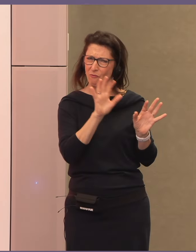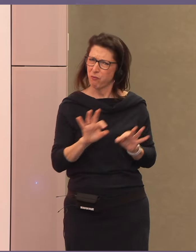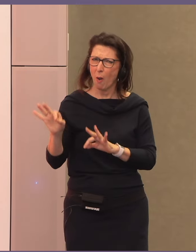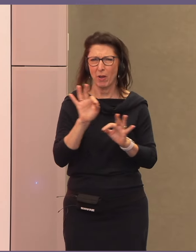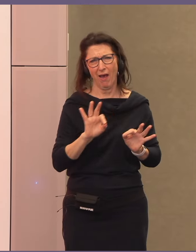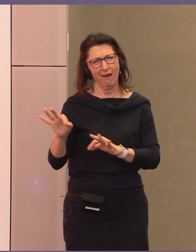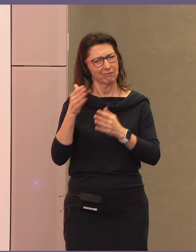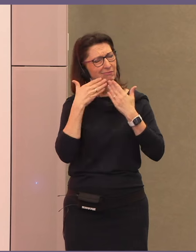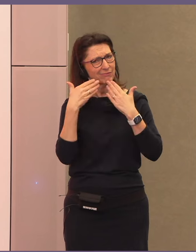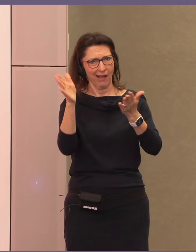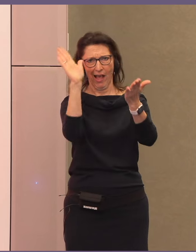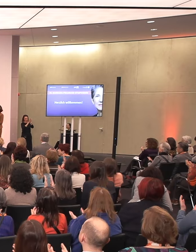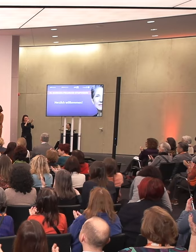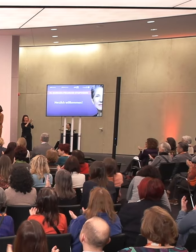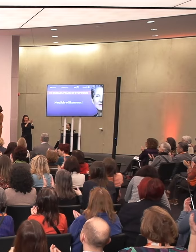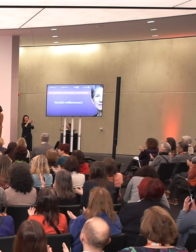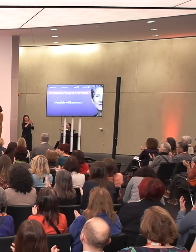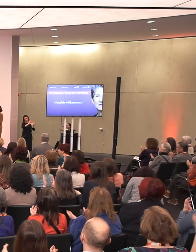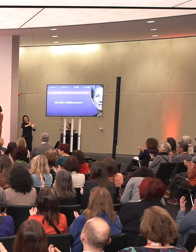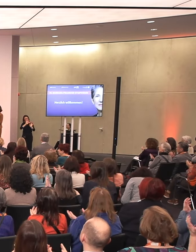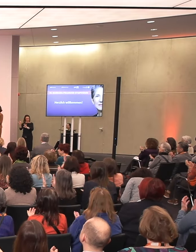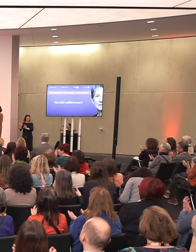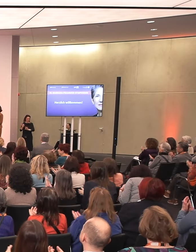großer Applaus an dieser Stelle vor allem.